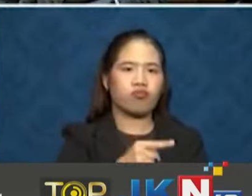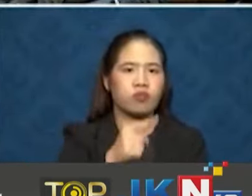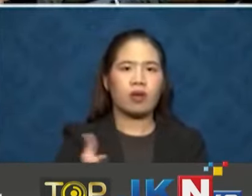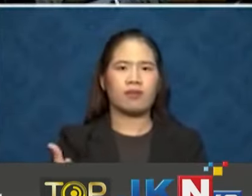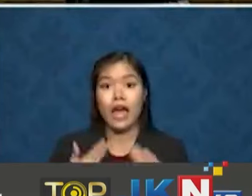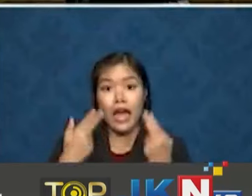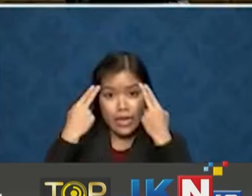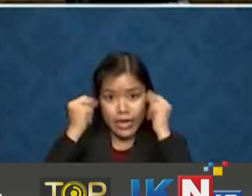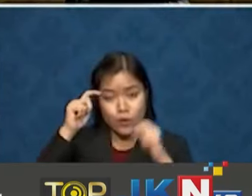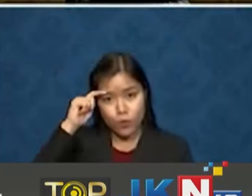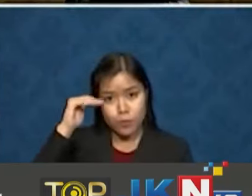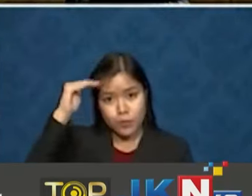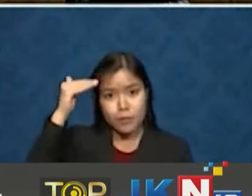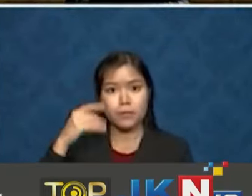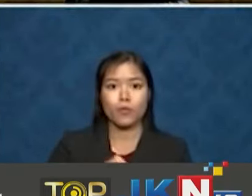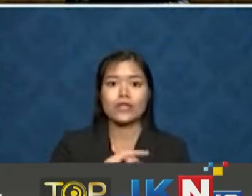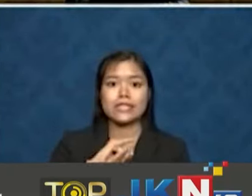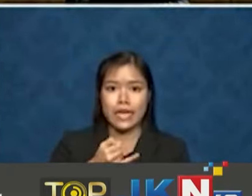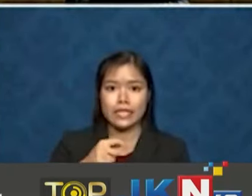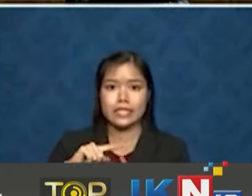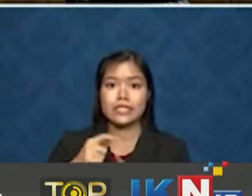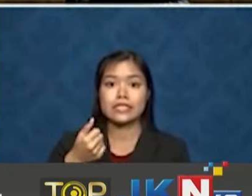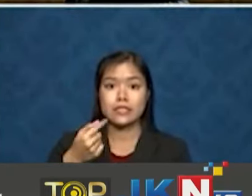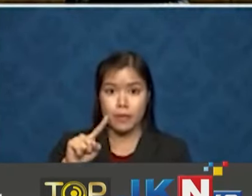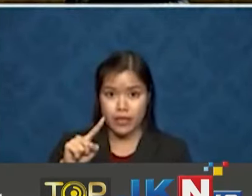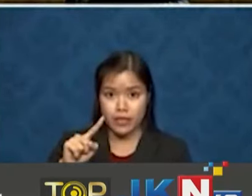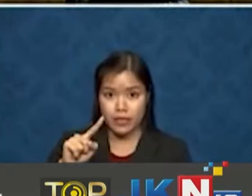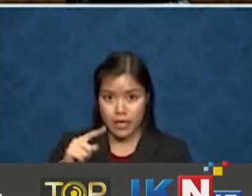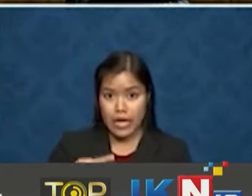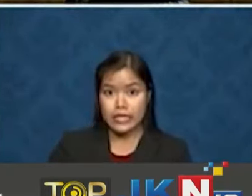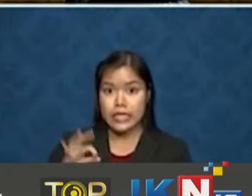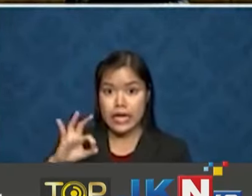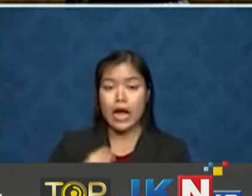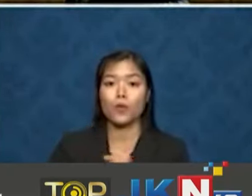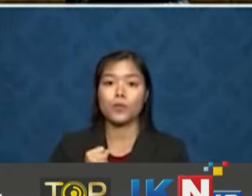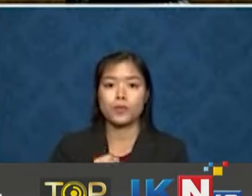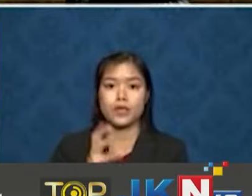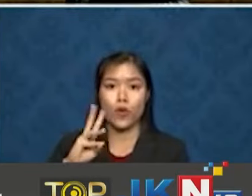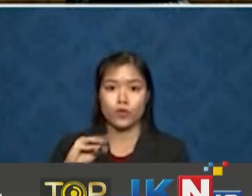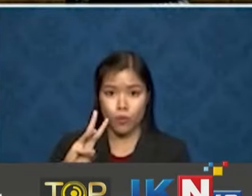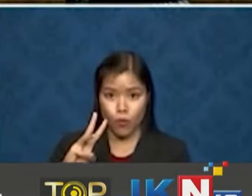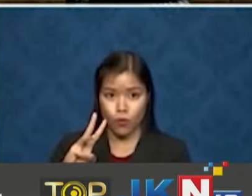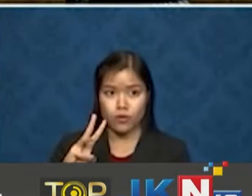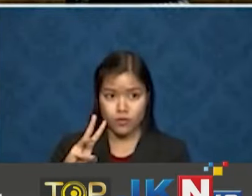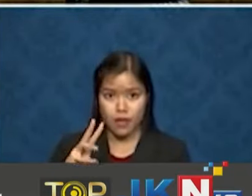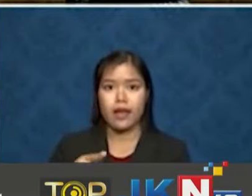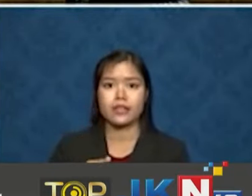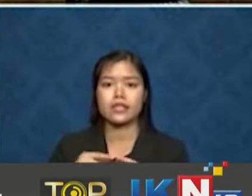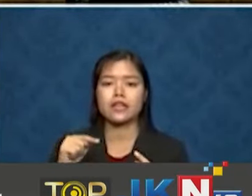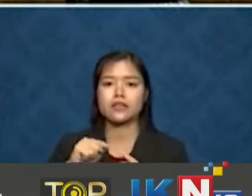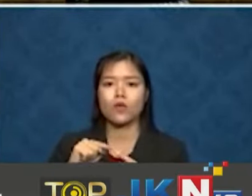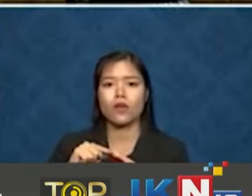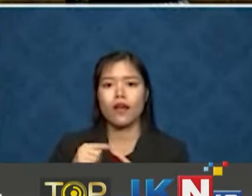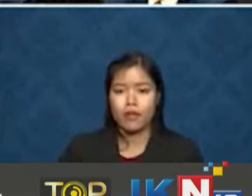นุนคุณสุทินบอกเฮ้ยแบบนี้พลิกตัวไม่ทันนะกลับตัวไม่ทันนะอะไรประมาณนั้นถูกไหมอันนี้หนึ่งอันที่สองก็คือว่าเรื่องของ